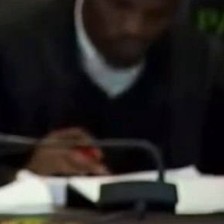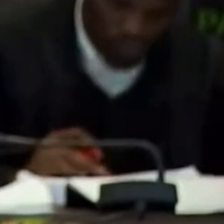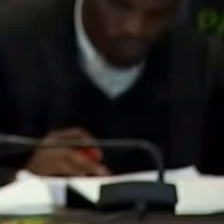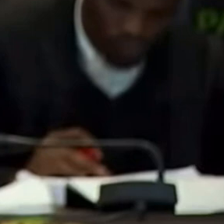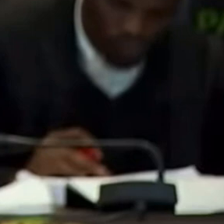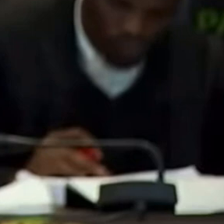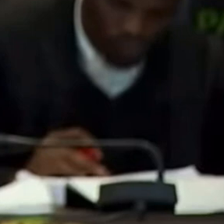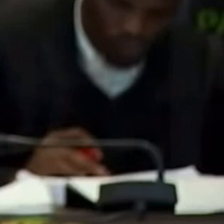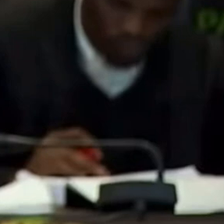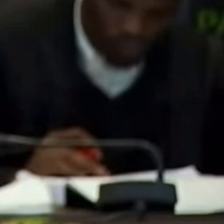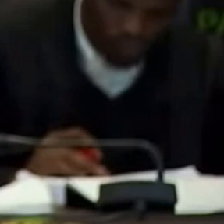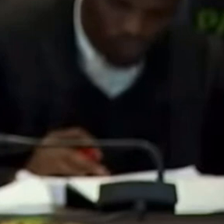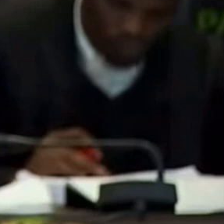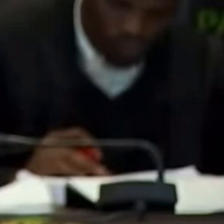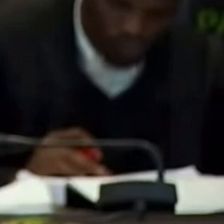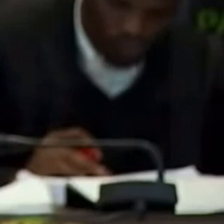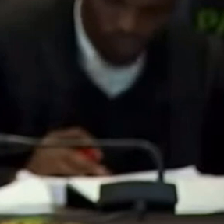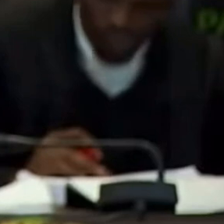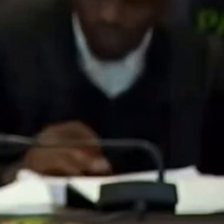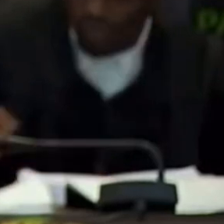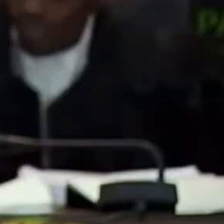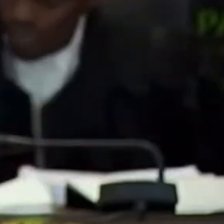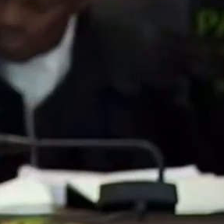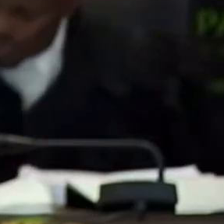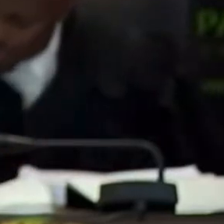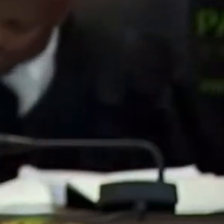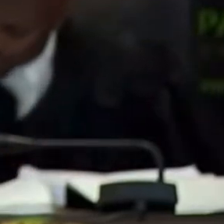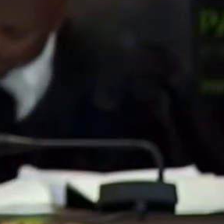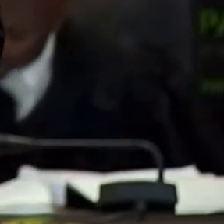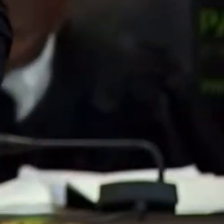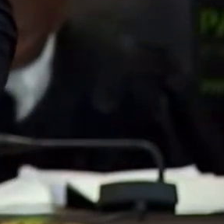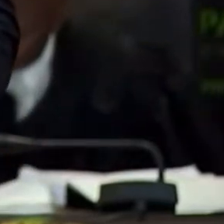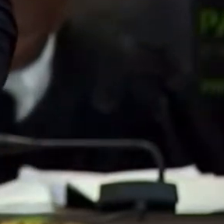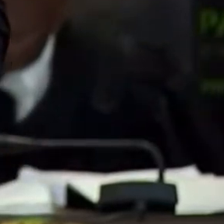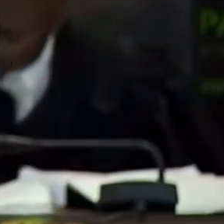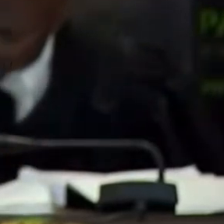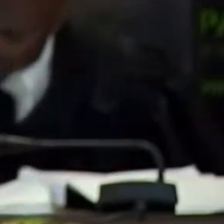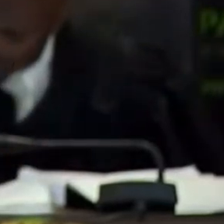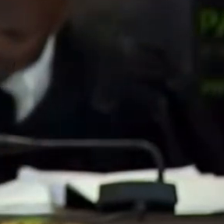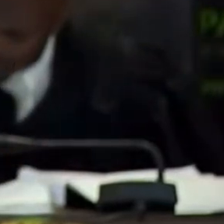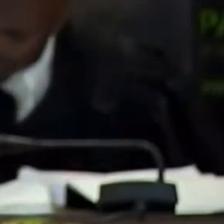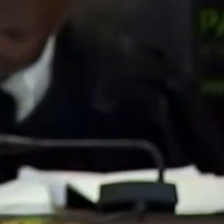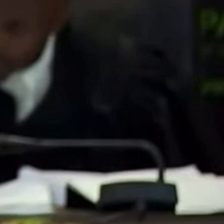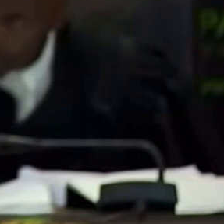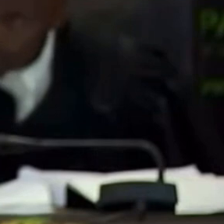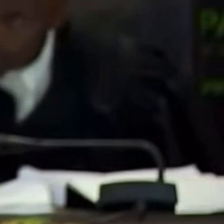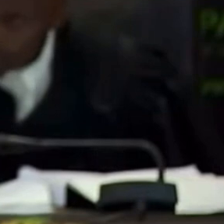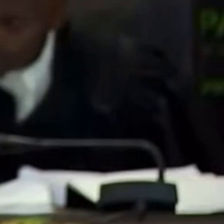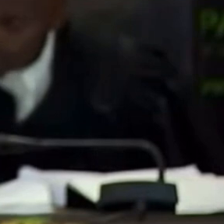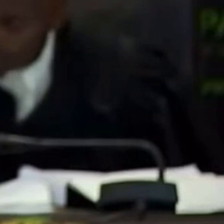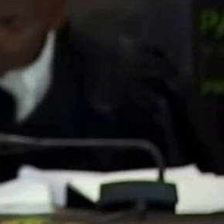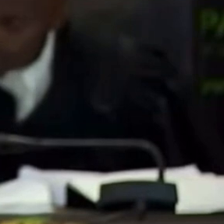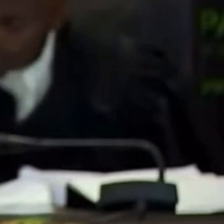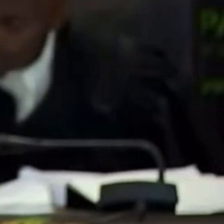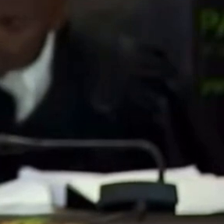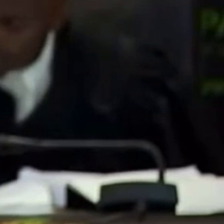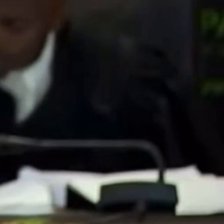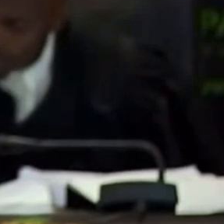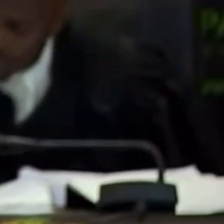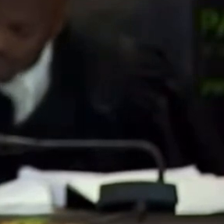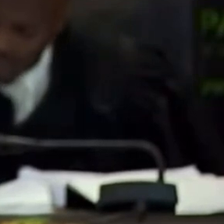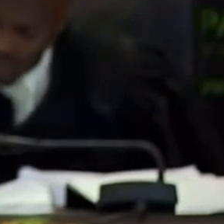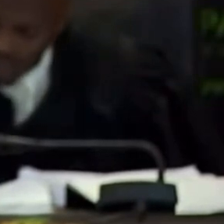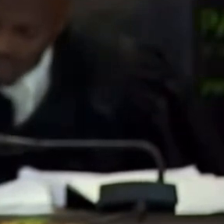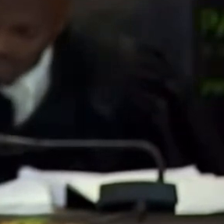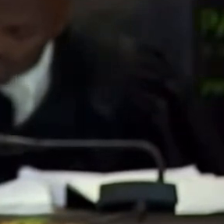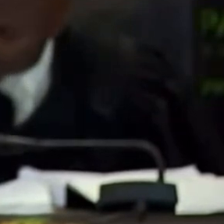terwijl die gemiddelde Zuid-Afrikaner onder die broodlijn leef. Vermoedelijk het die presidense sprookieskryver hierdie jaar besef dat daar die droom nie